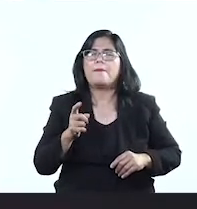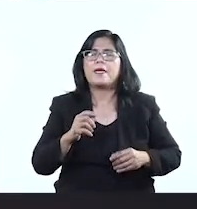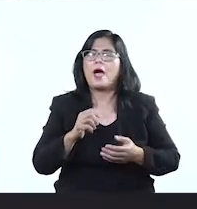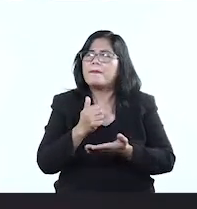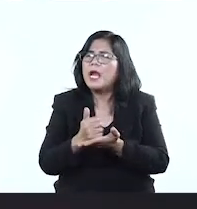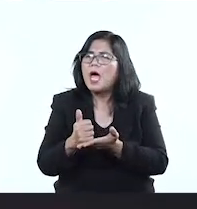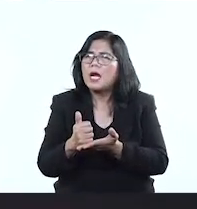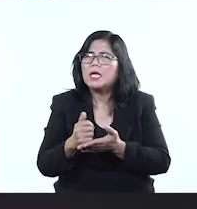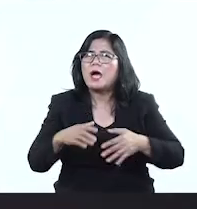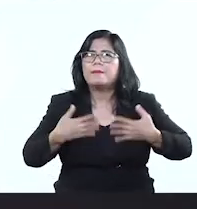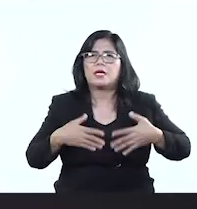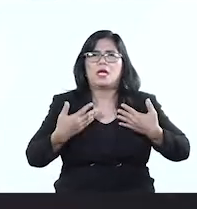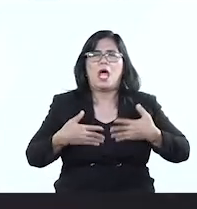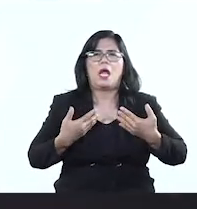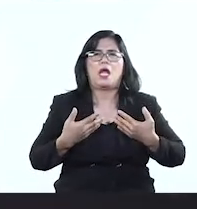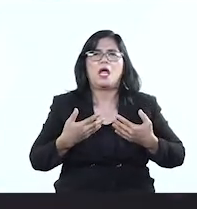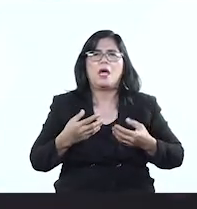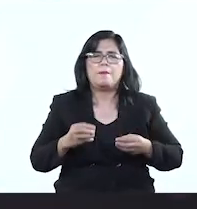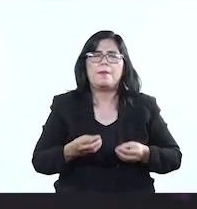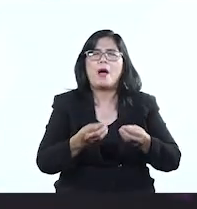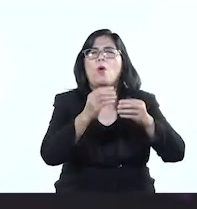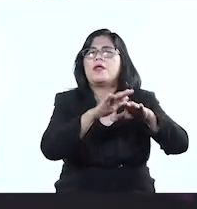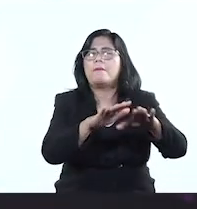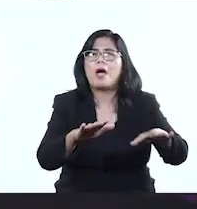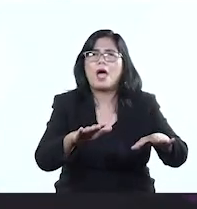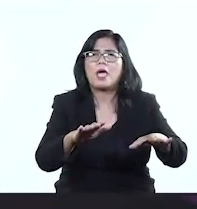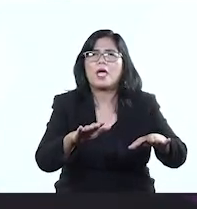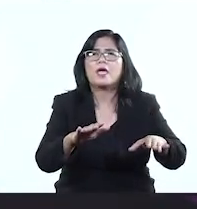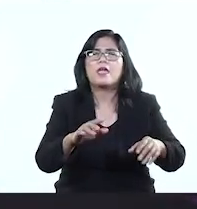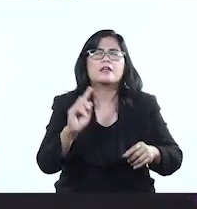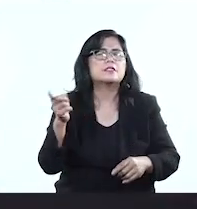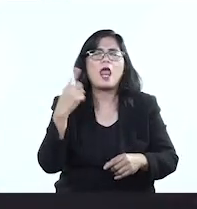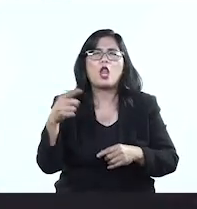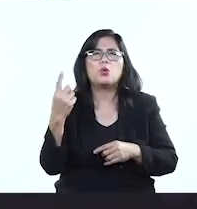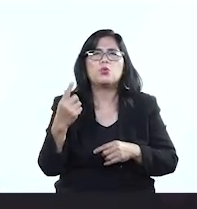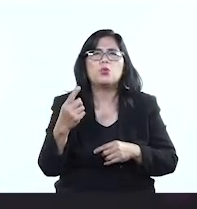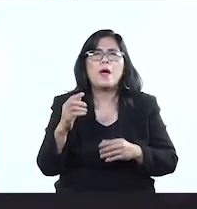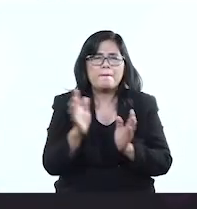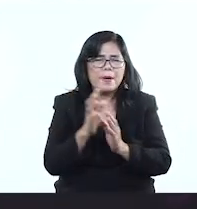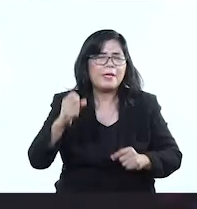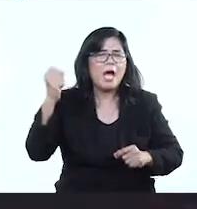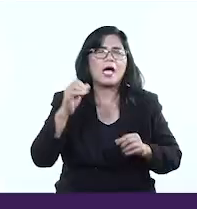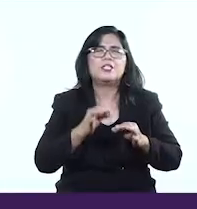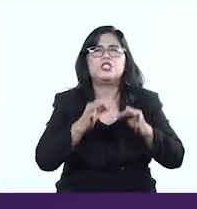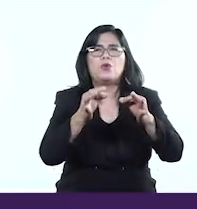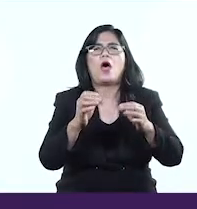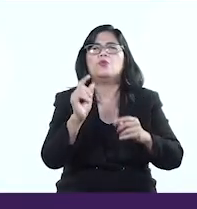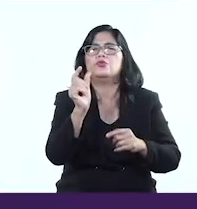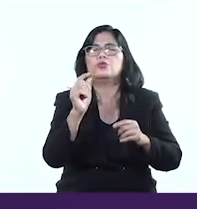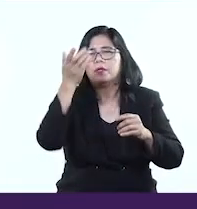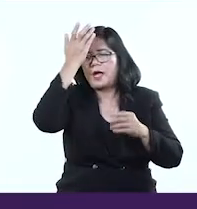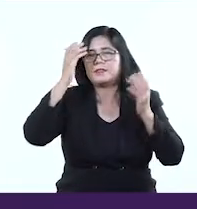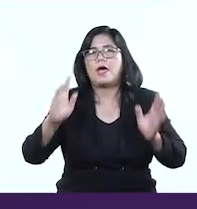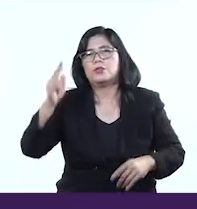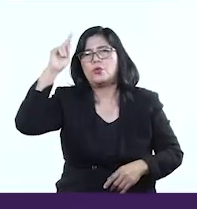terkena Hai apa yang membuat damai dan apa yang senantiasa memenangkan jiwa kerajaannya Haleluya kedua